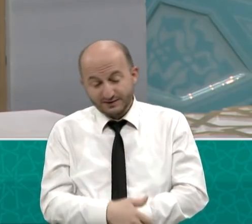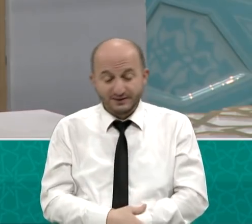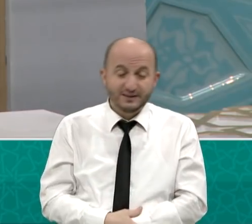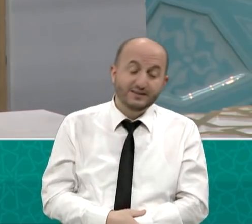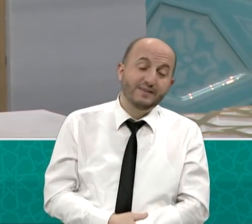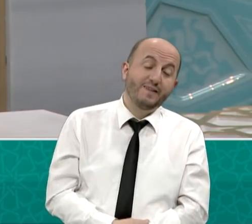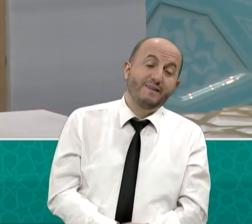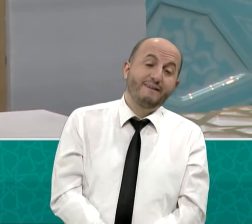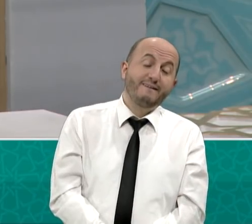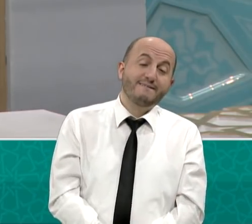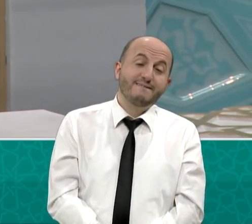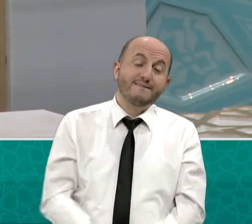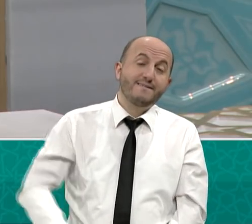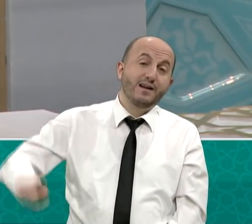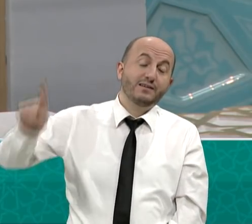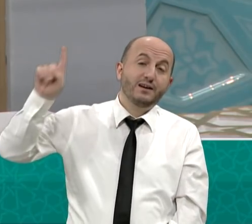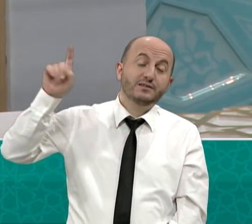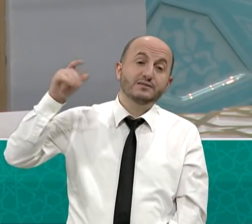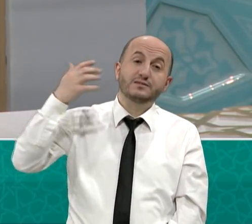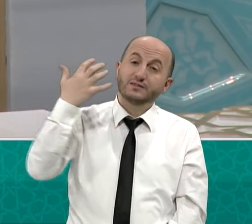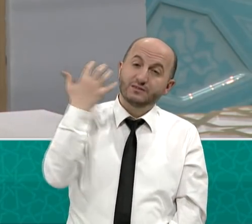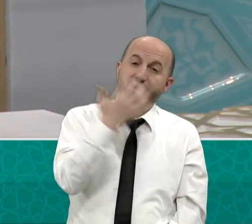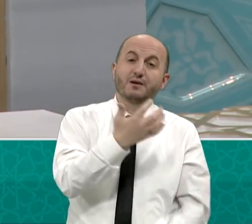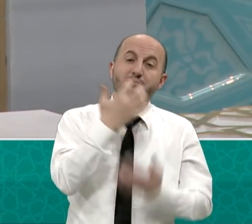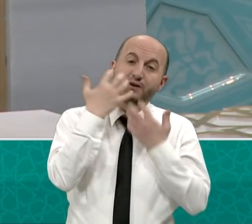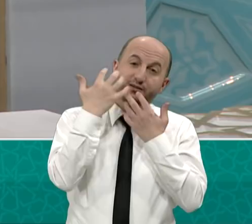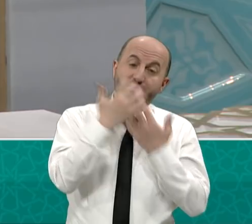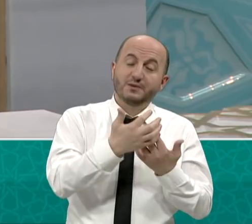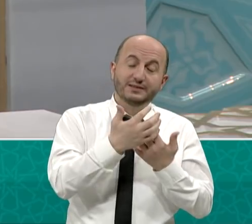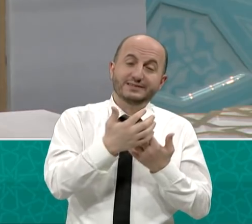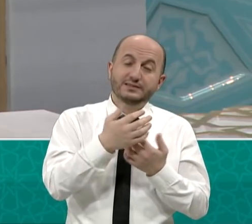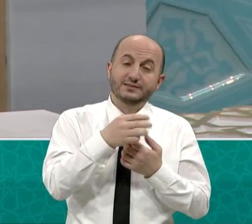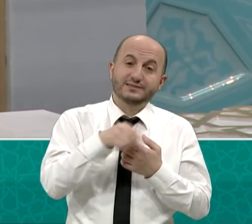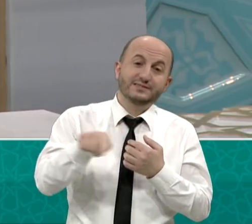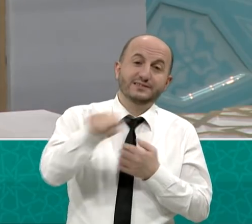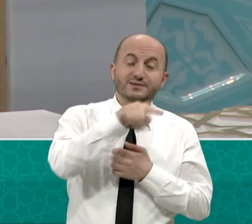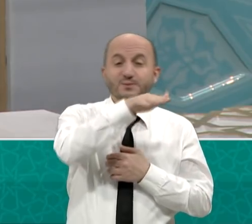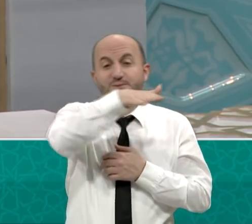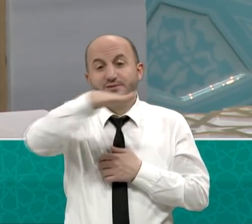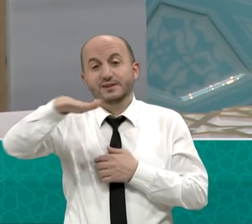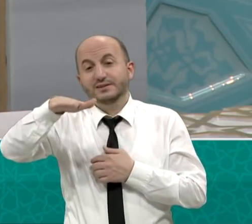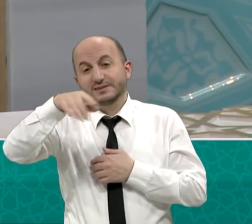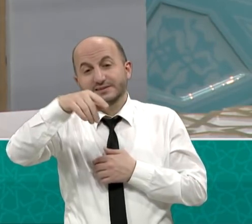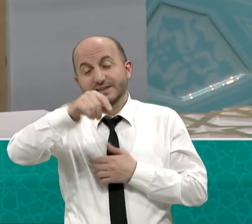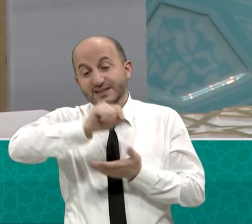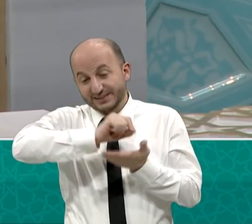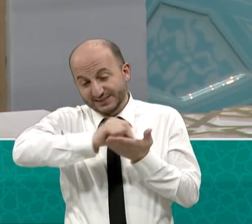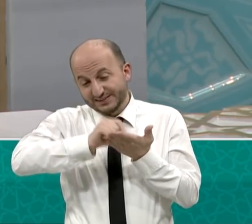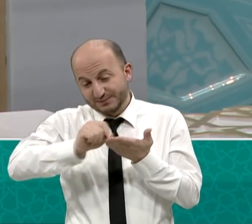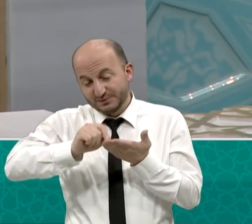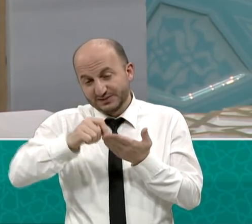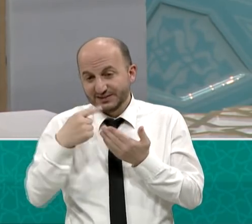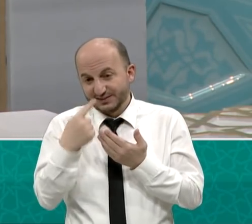نَفْسِهِ الرَّحْمَةِ Allah'ın rahmeti, rahmet ilkesi sizin üzerinize yazılmıştır de.